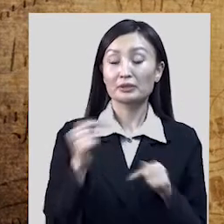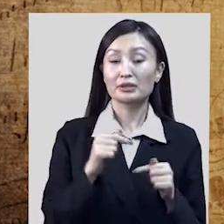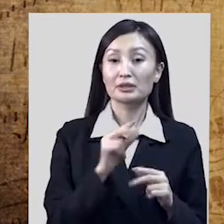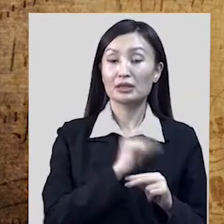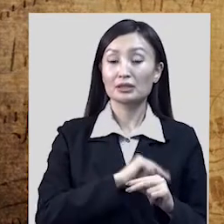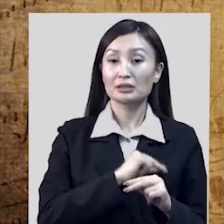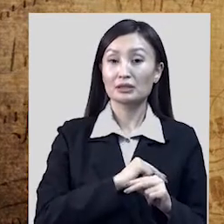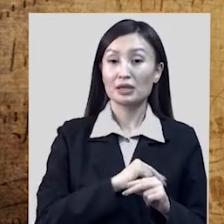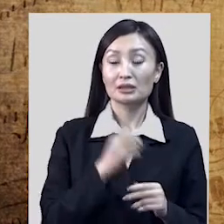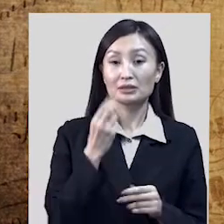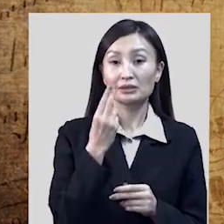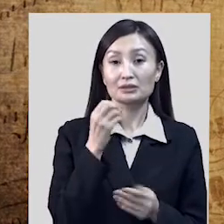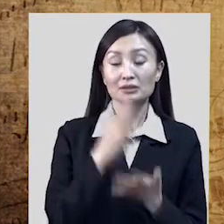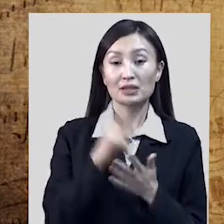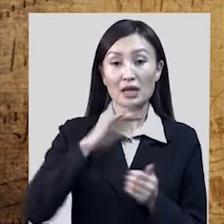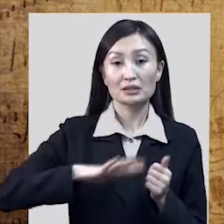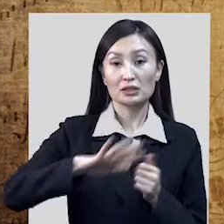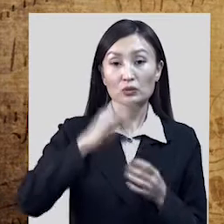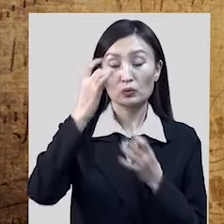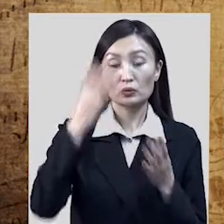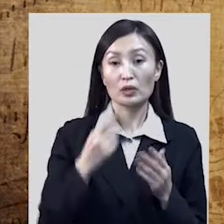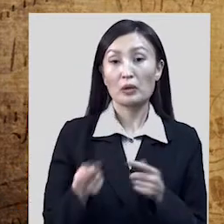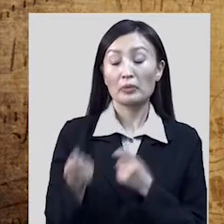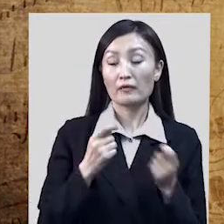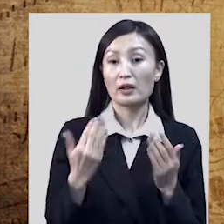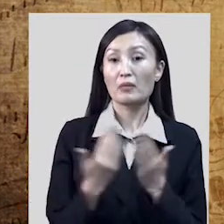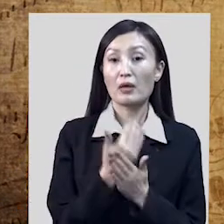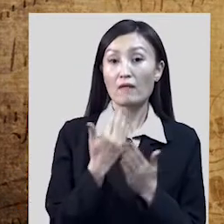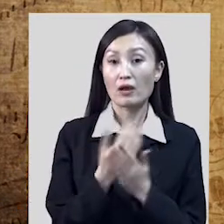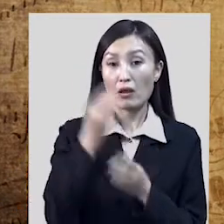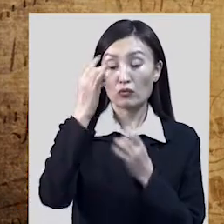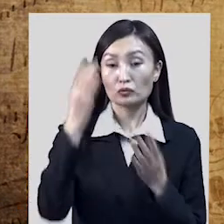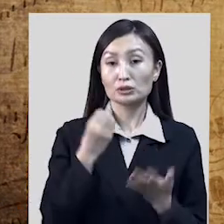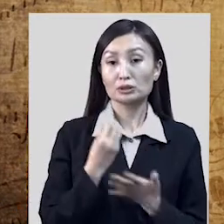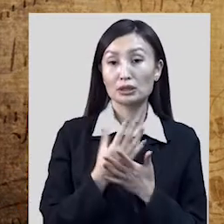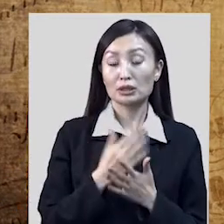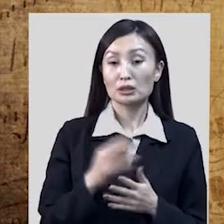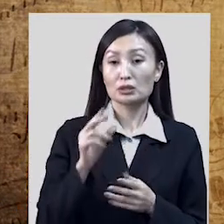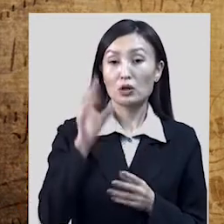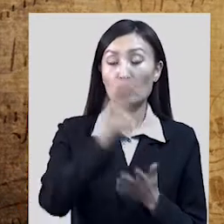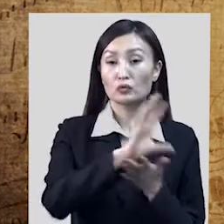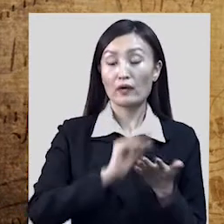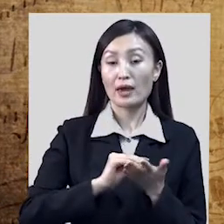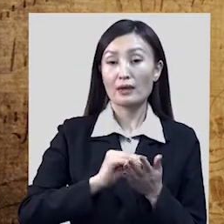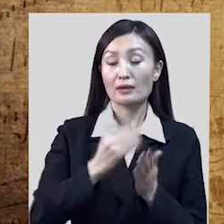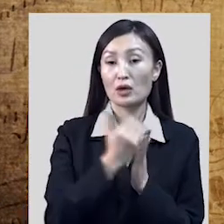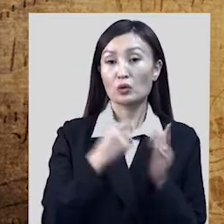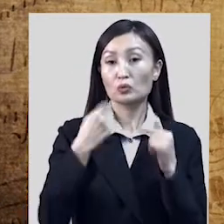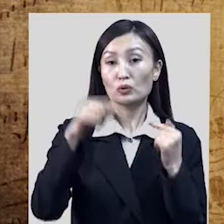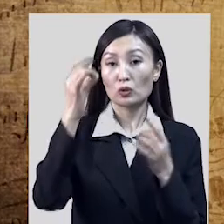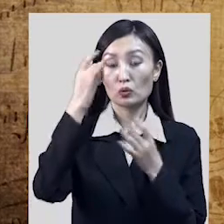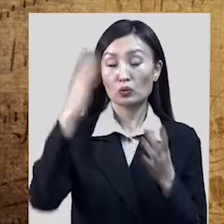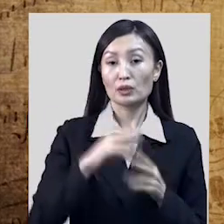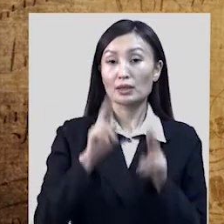миссия центральной азиатской культурой привела к обновлению культурных ценностей усвоения элементов других культур хотят родиться здесь